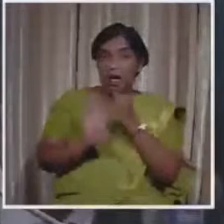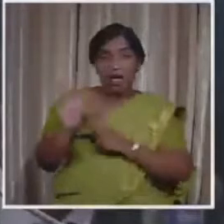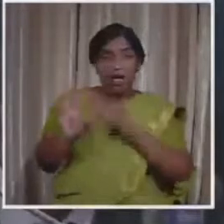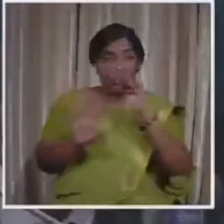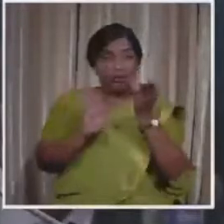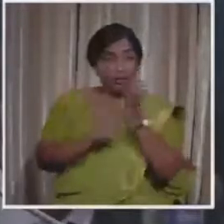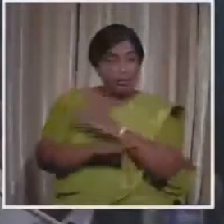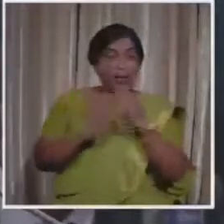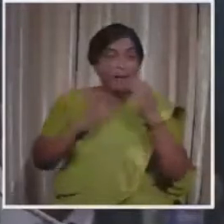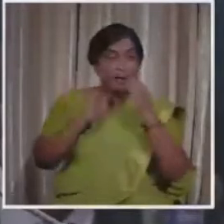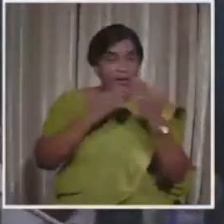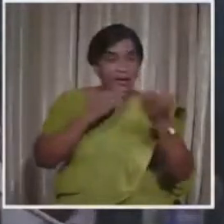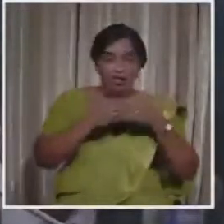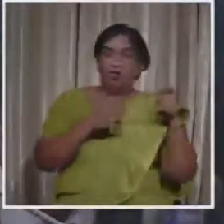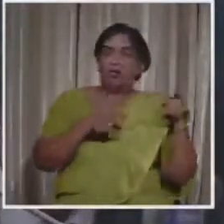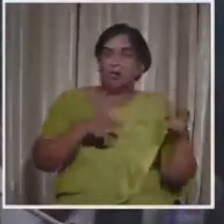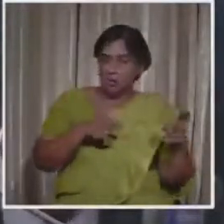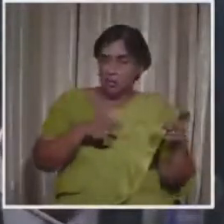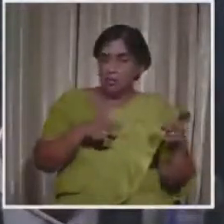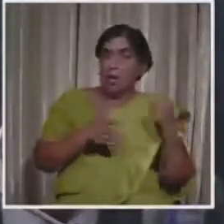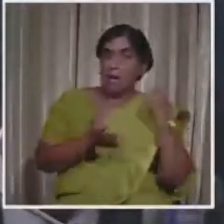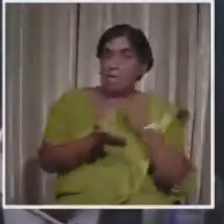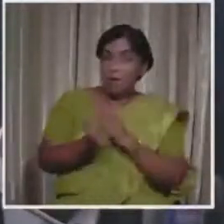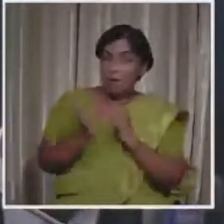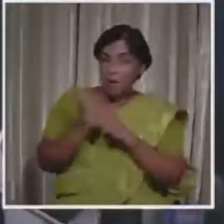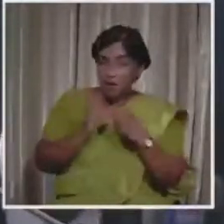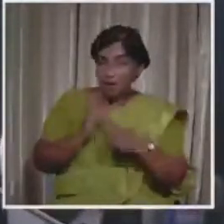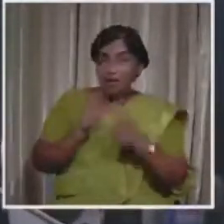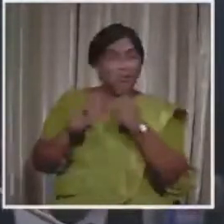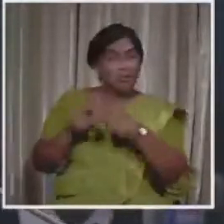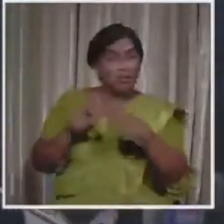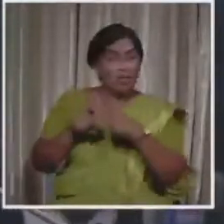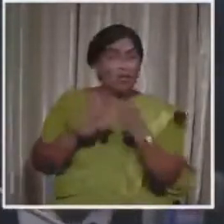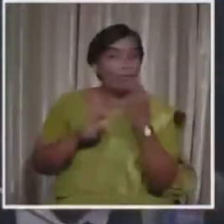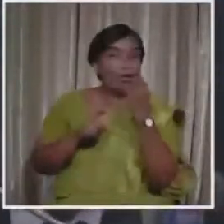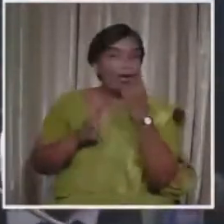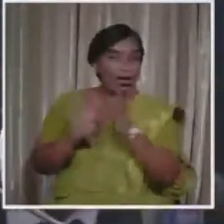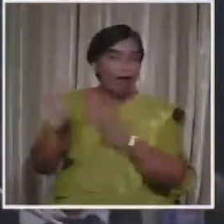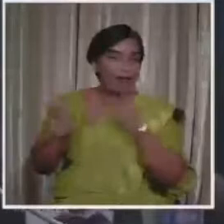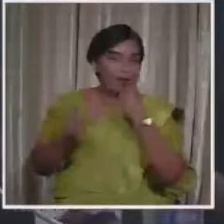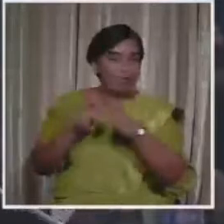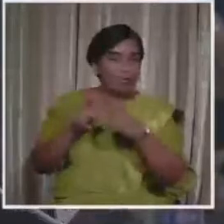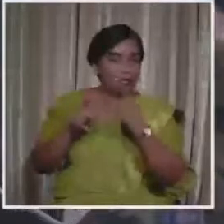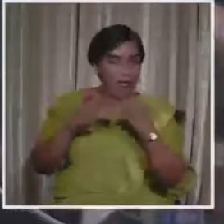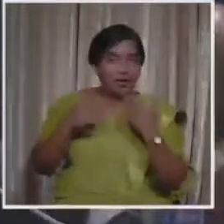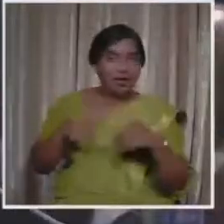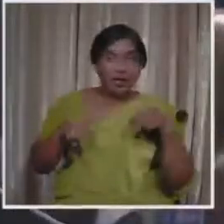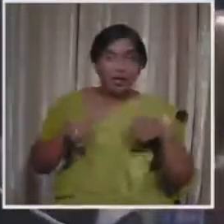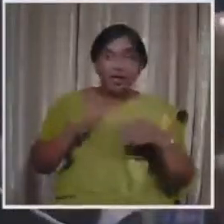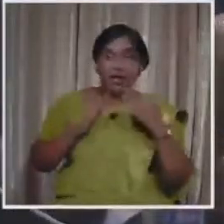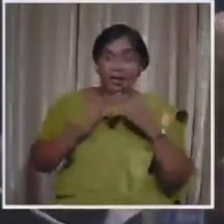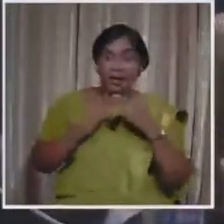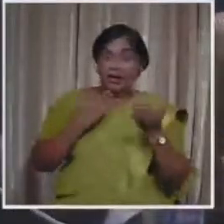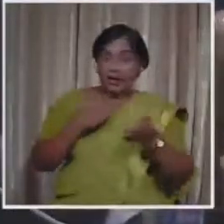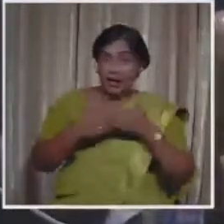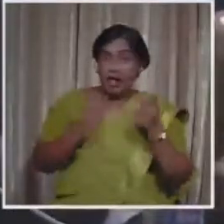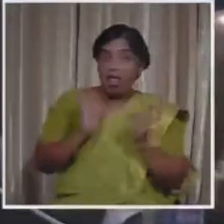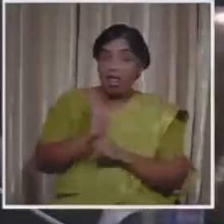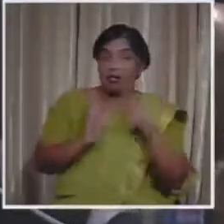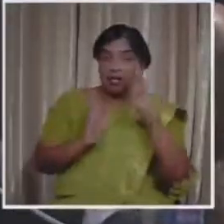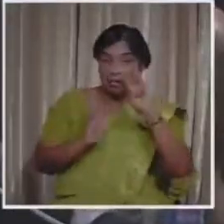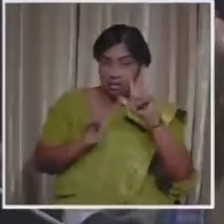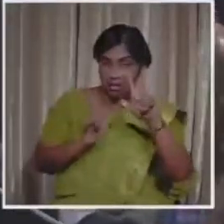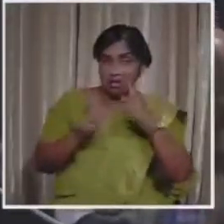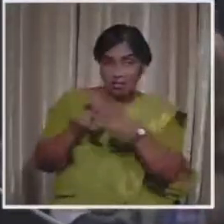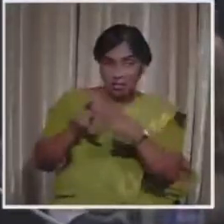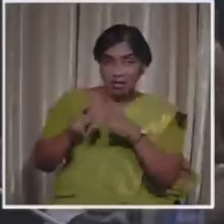හදපු ගේත් එතන තිබුණා. හැබැයි මේ බැංකුණයි වාරික 12ක් ගෙවෙනකොට පඩ තාම ඒකේ තව ලක්ෂ 38ක් ගෙවන්න තියෙනකොට